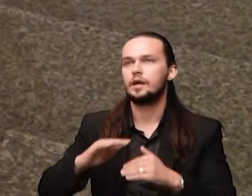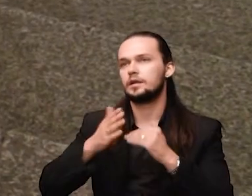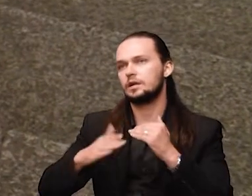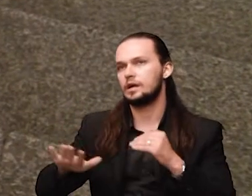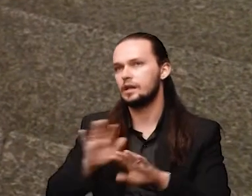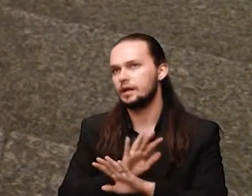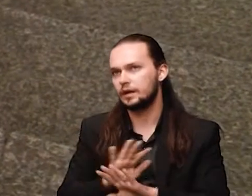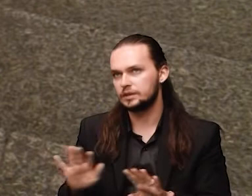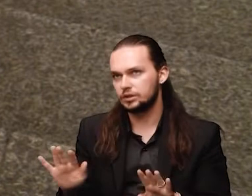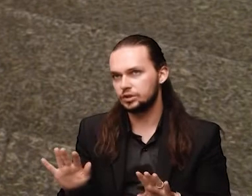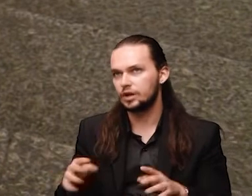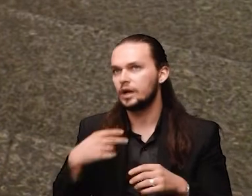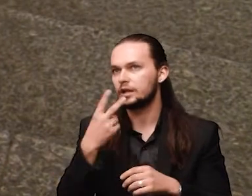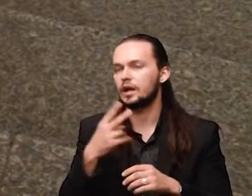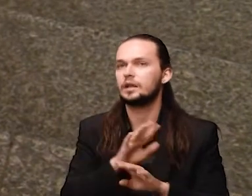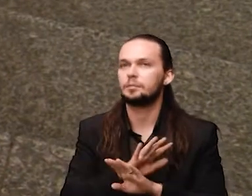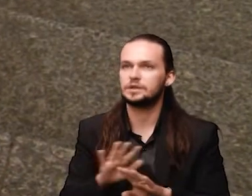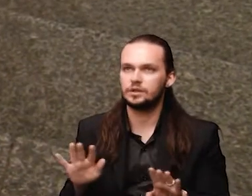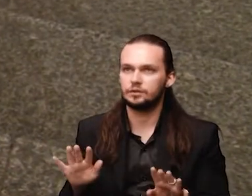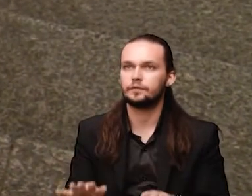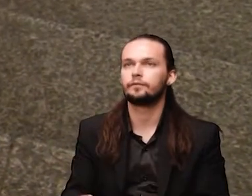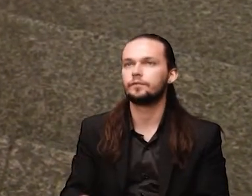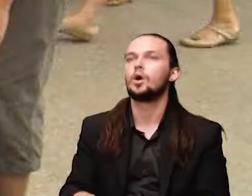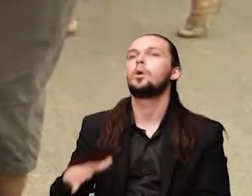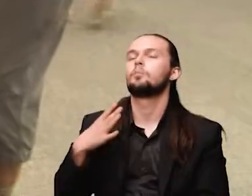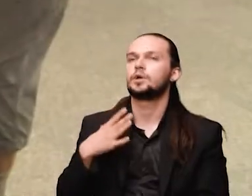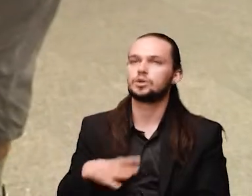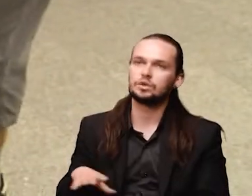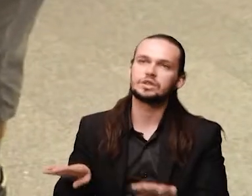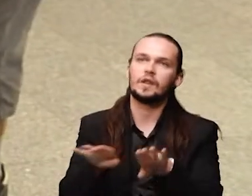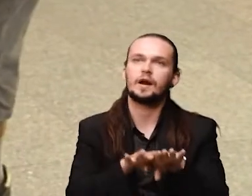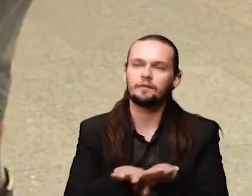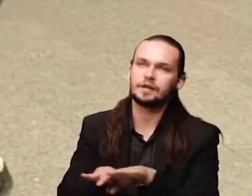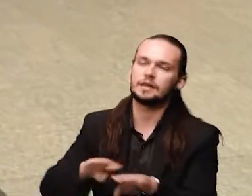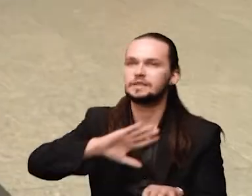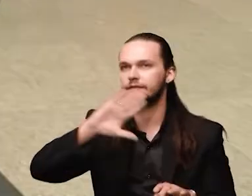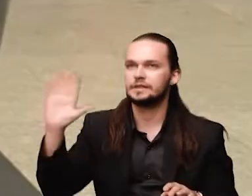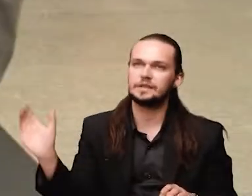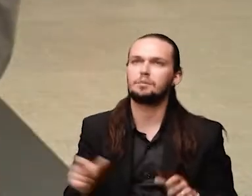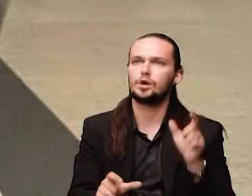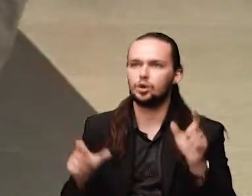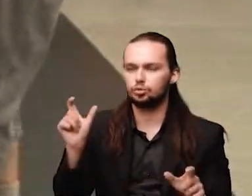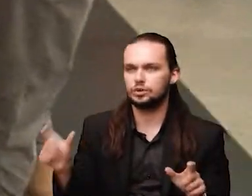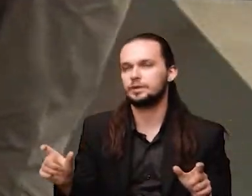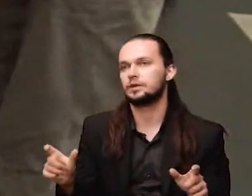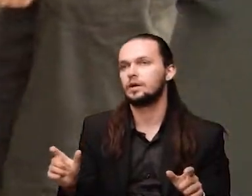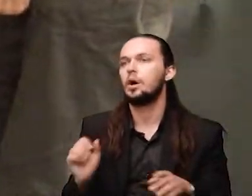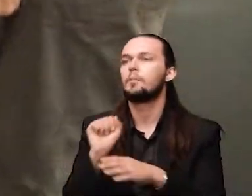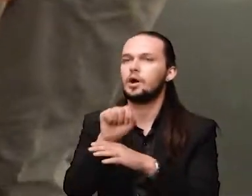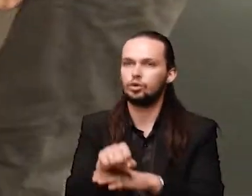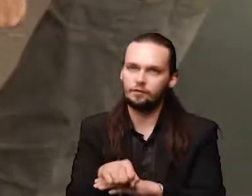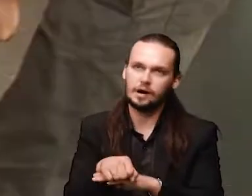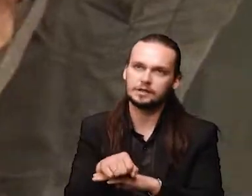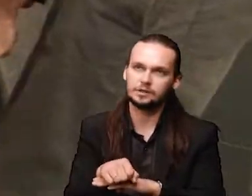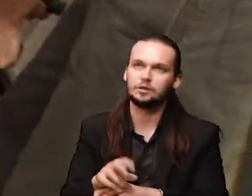человека на коляске. Олегу пришлось наравне с остальными пассажирами преодолевать ступеньки, а в итоге и вовсе прибегнуть к